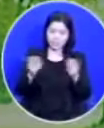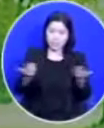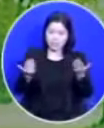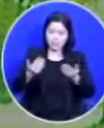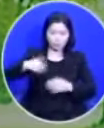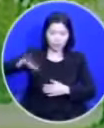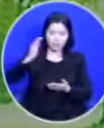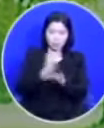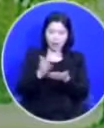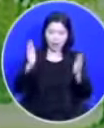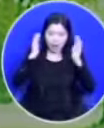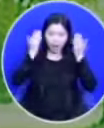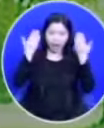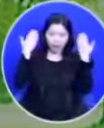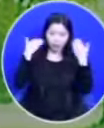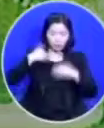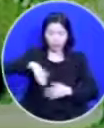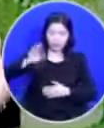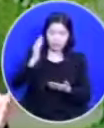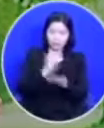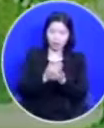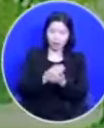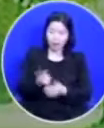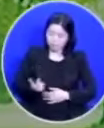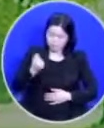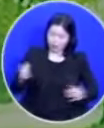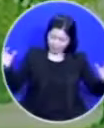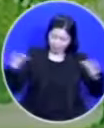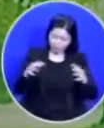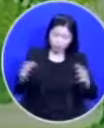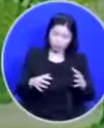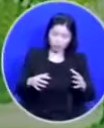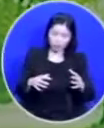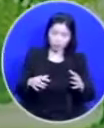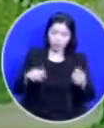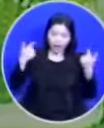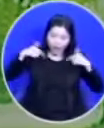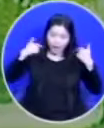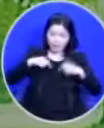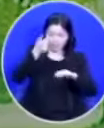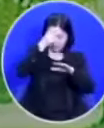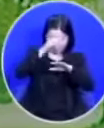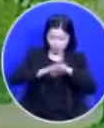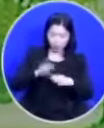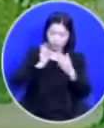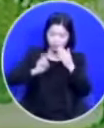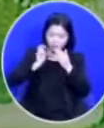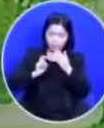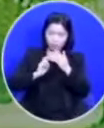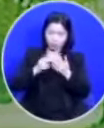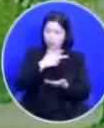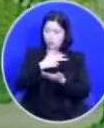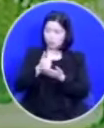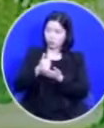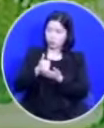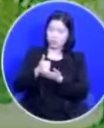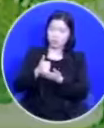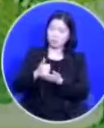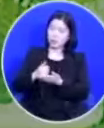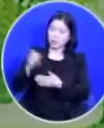학교도 가지 마 우리 빨리 모여서 항상 예배하고 찬송하고 주님 재림을 기다림 없이 다